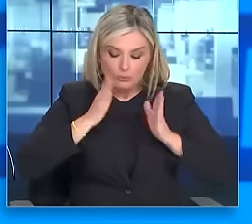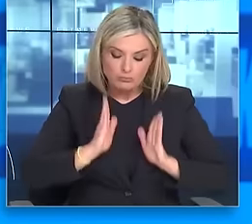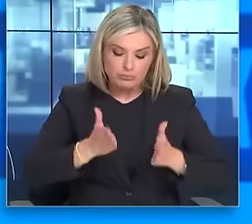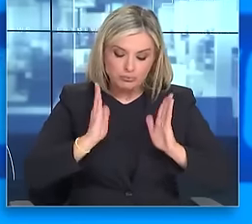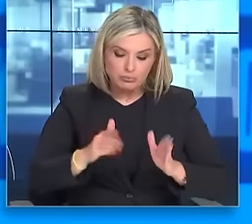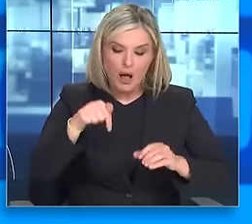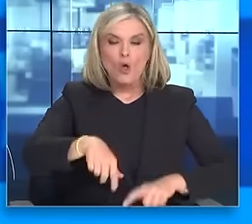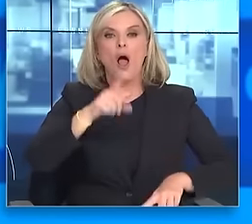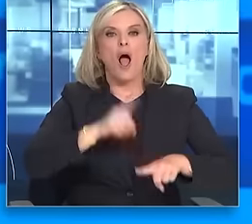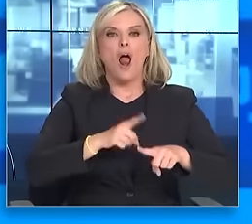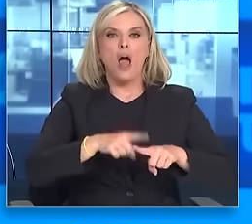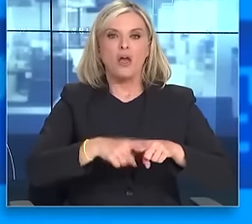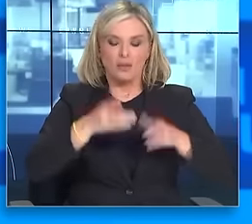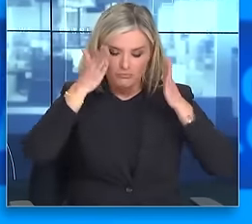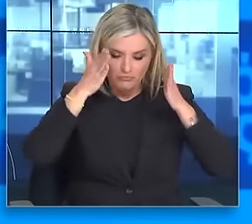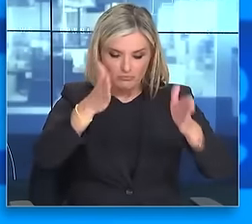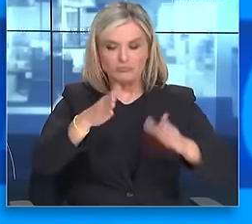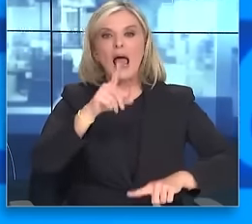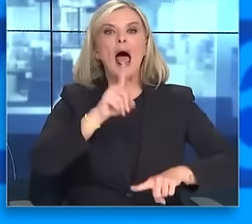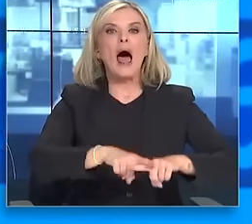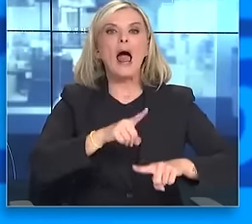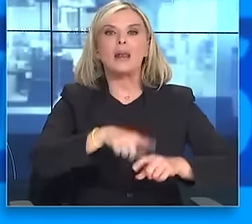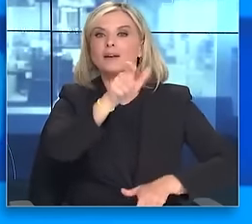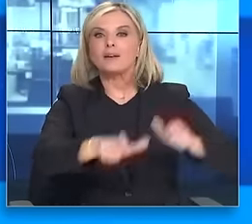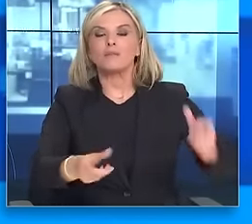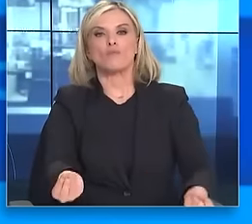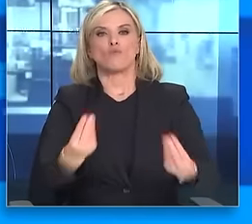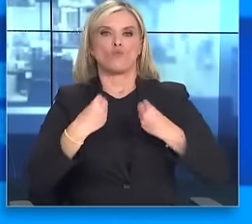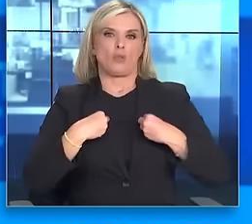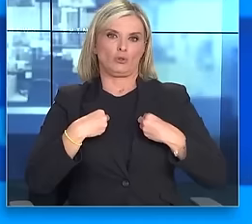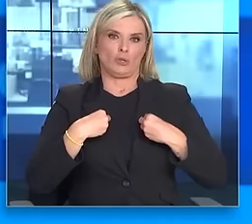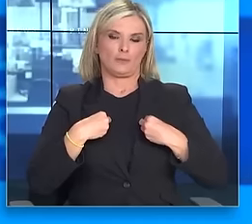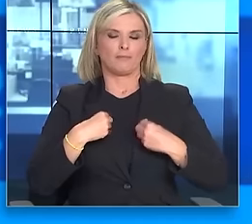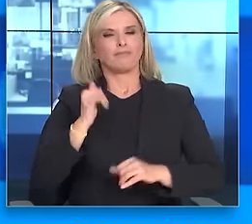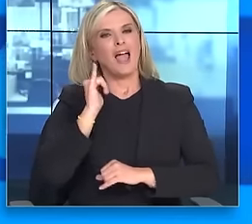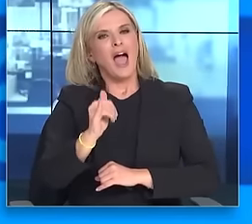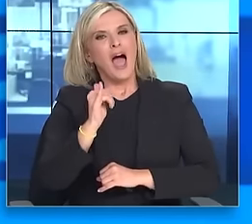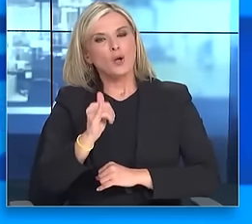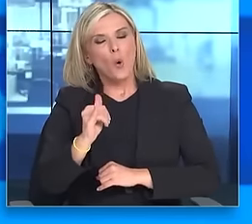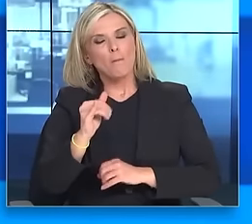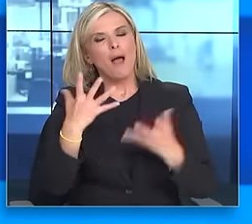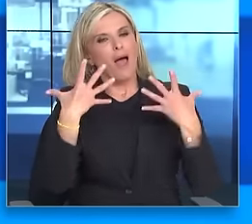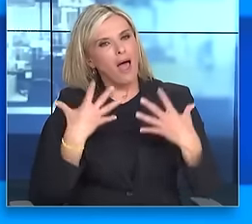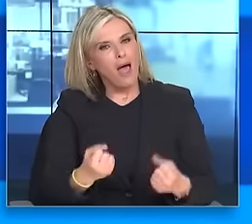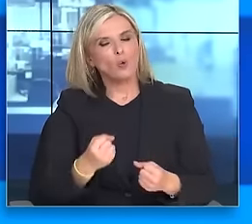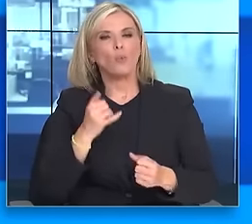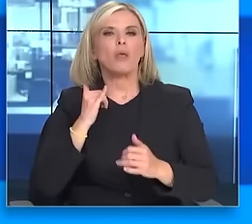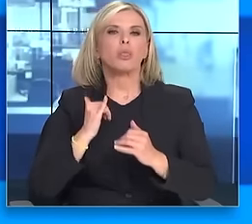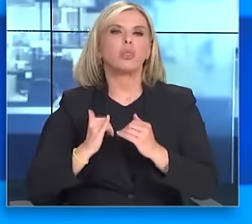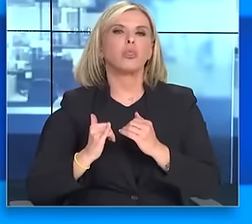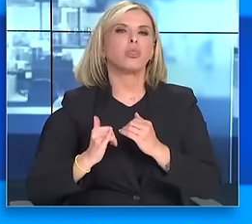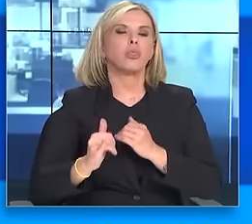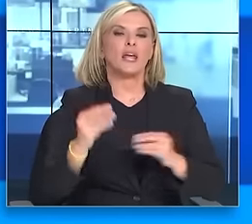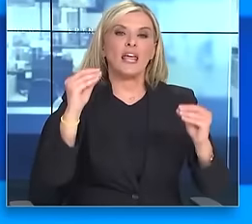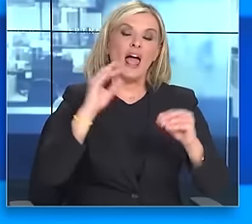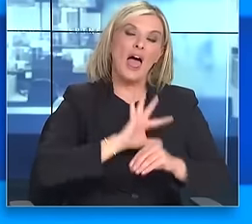που με έταξαν οι Έλληνες πολίτες. Αλλά το 27 είναι ακόμα μακριά και αυτή τη στιγμή η